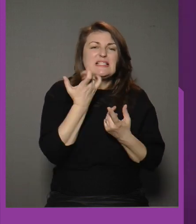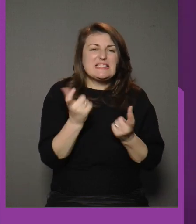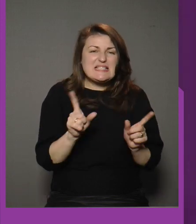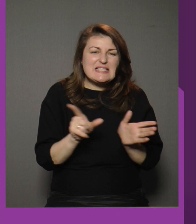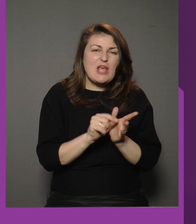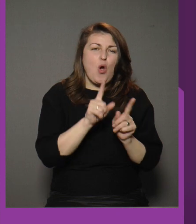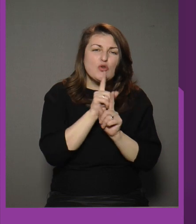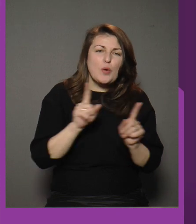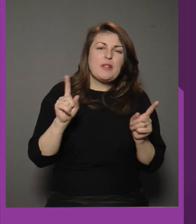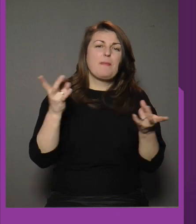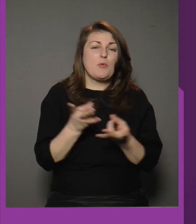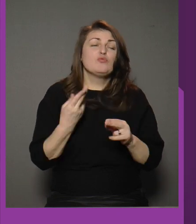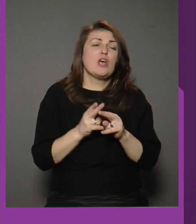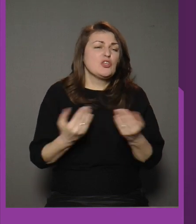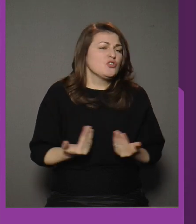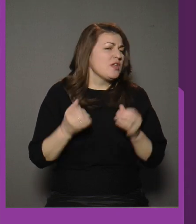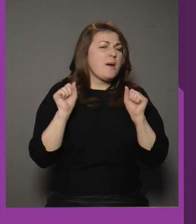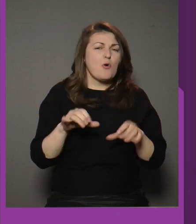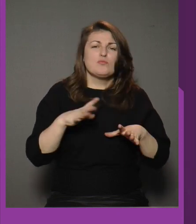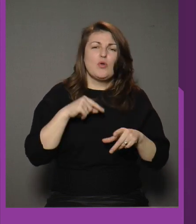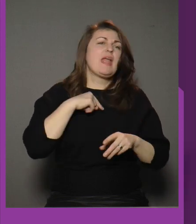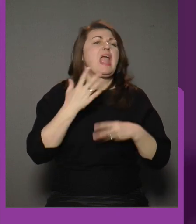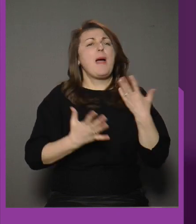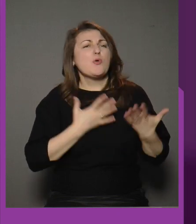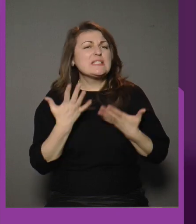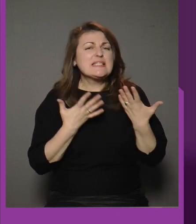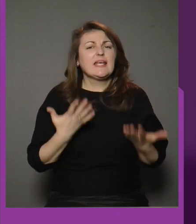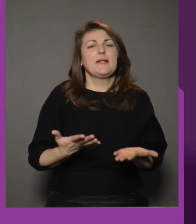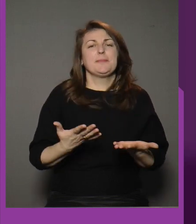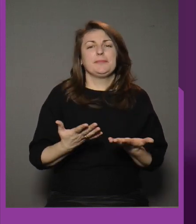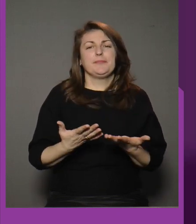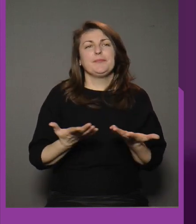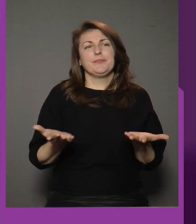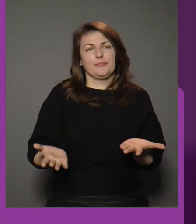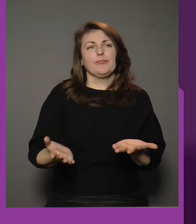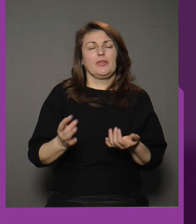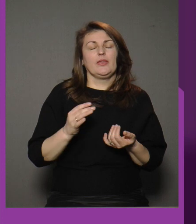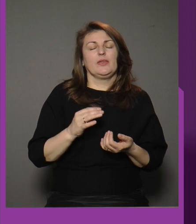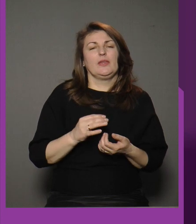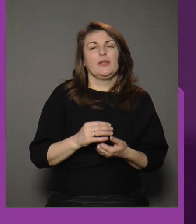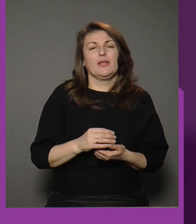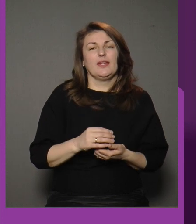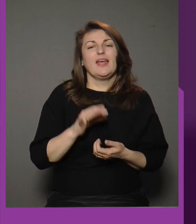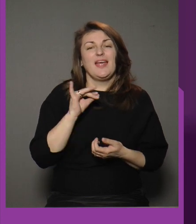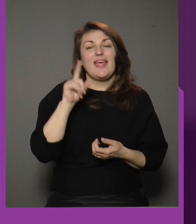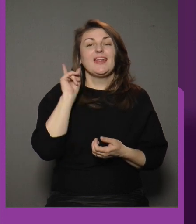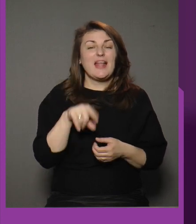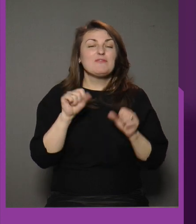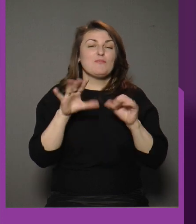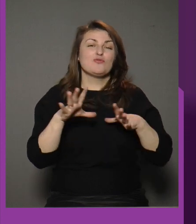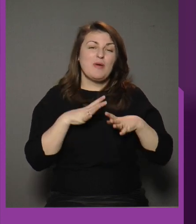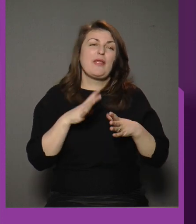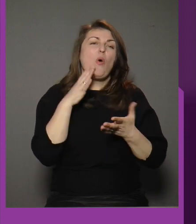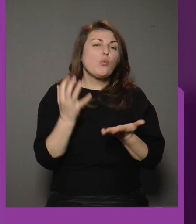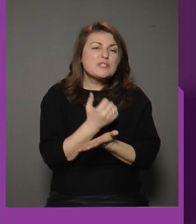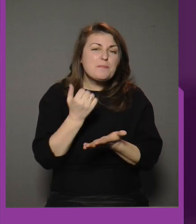потребами. І що це життя може бути повноцінним, ну, і навіть можна бути